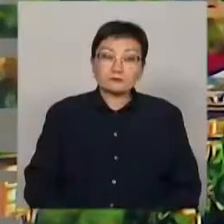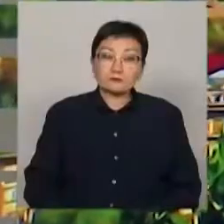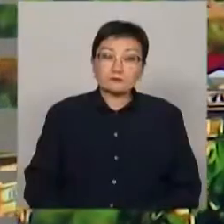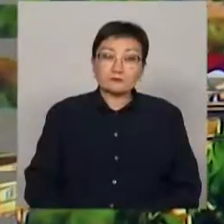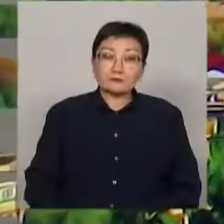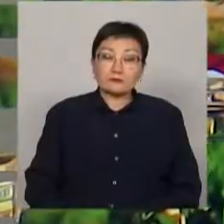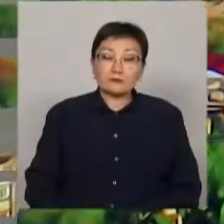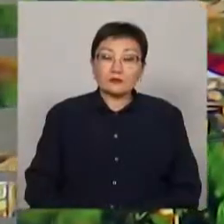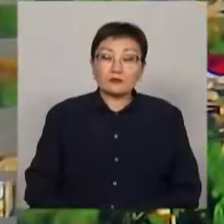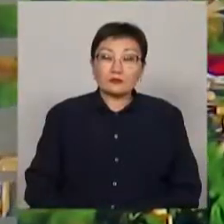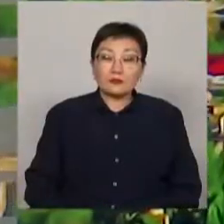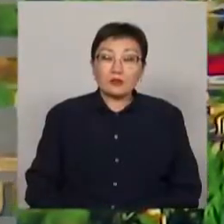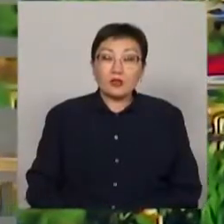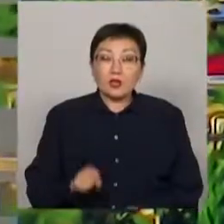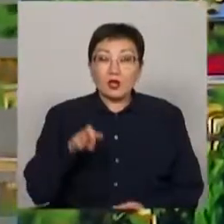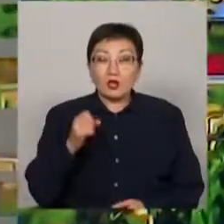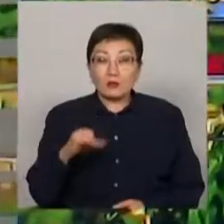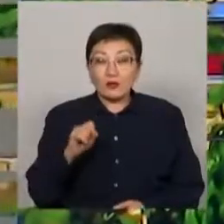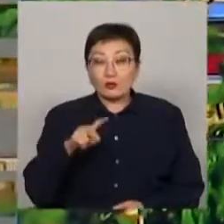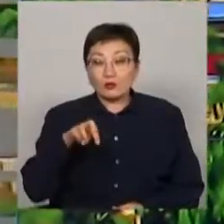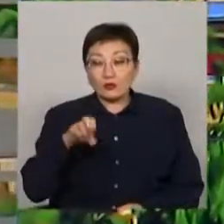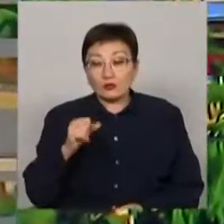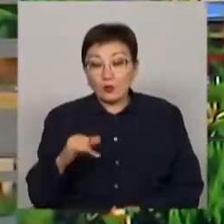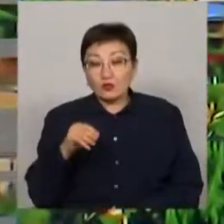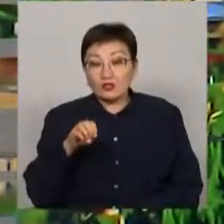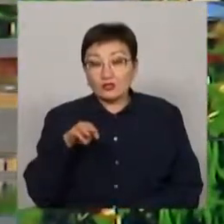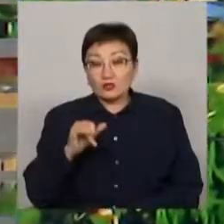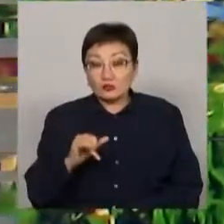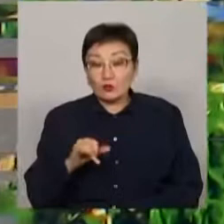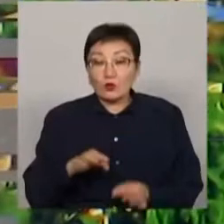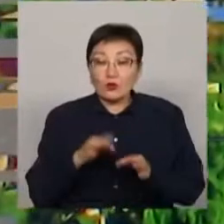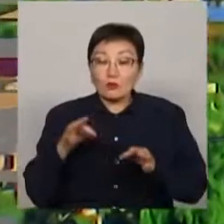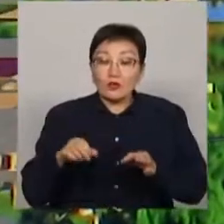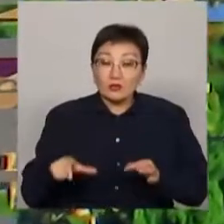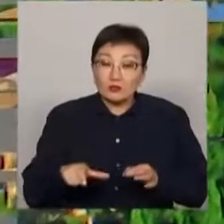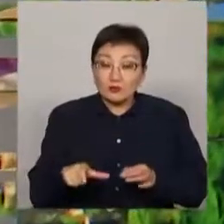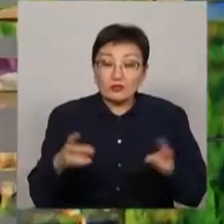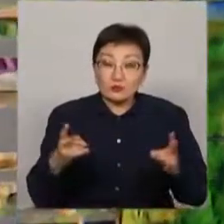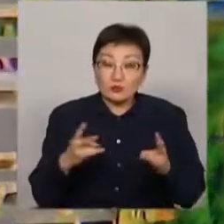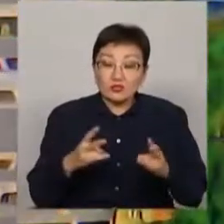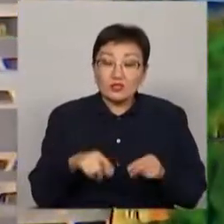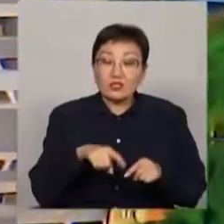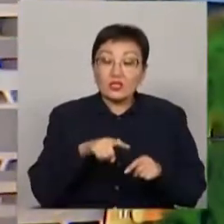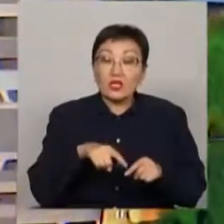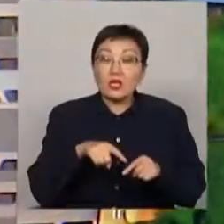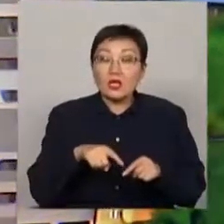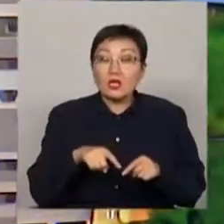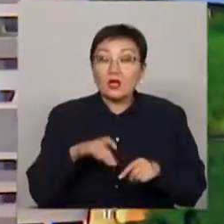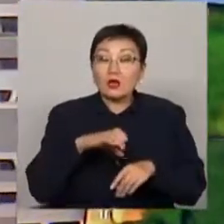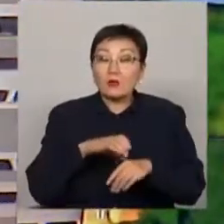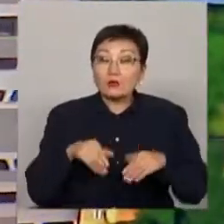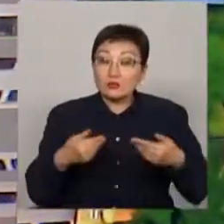Ел жаңалықтарына ойсайық, Абай, Ұлытау және Жетісу облысындағы автомобильдер үшін тиісті цифрлық белгі ұсынылды. Елдің ішкі істер